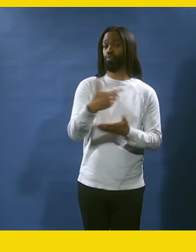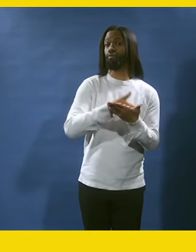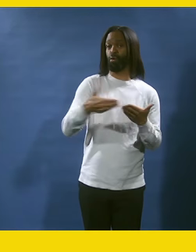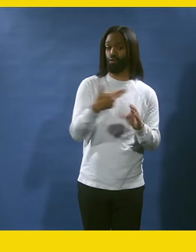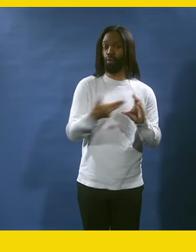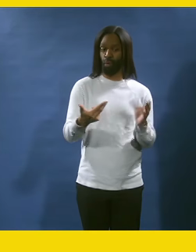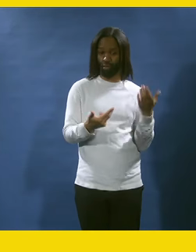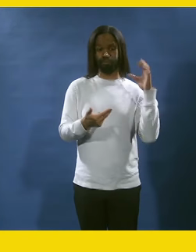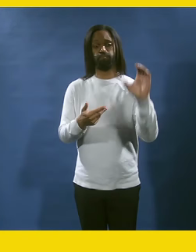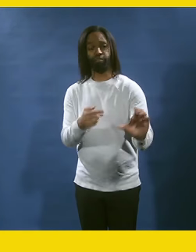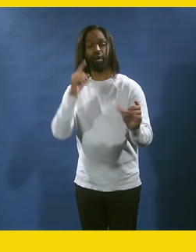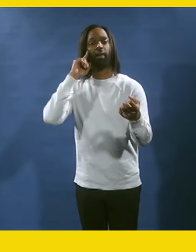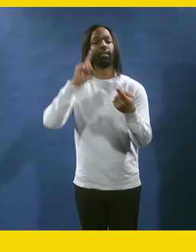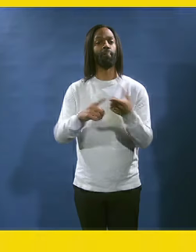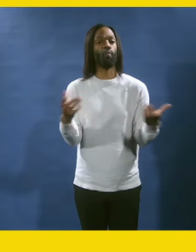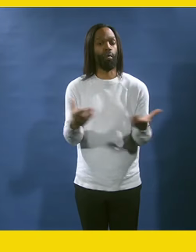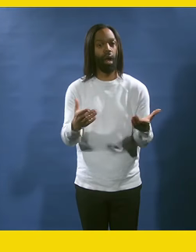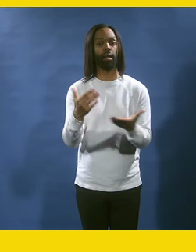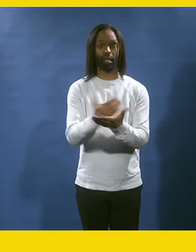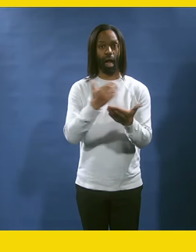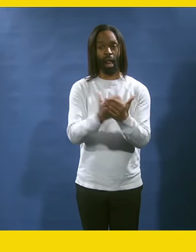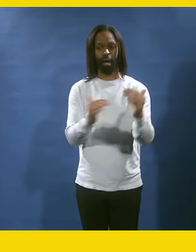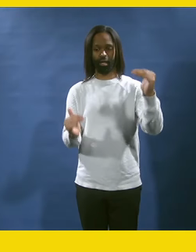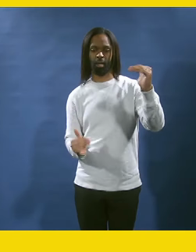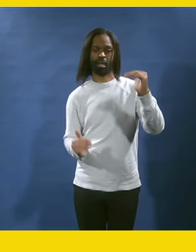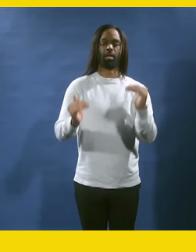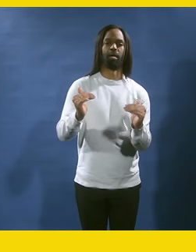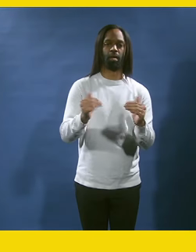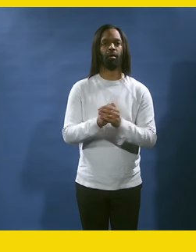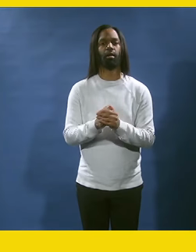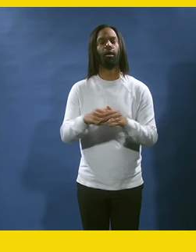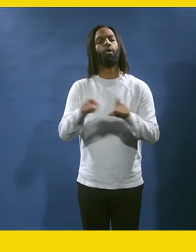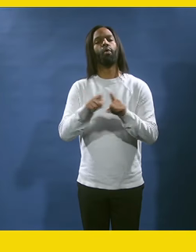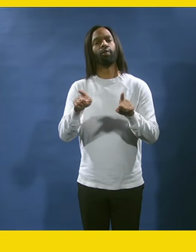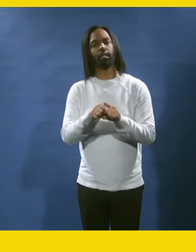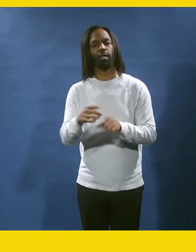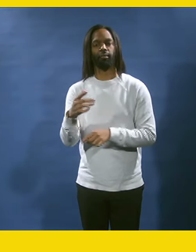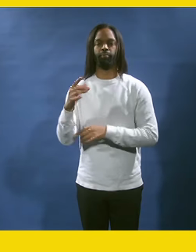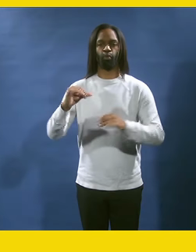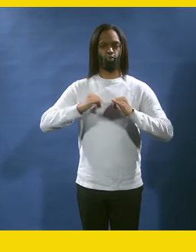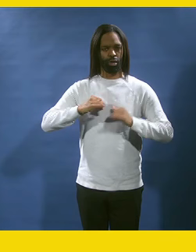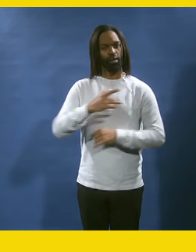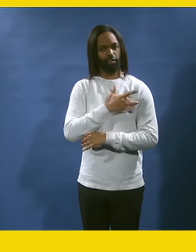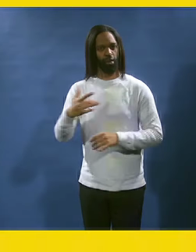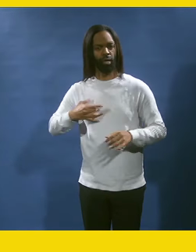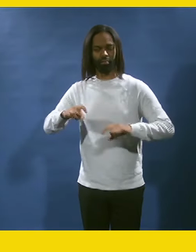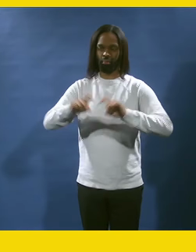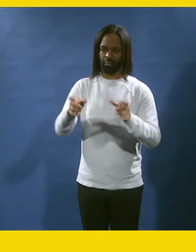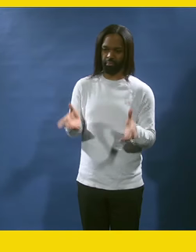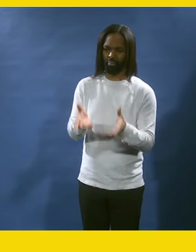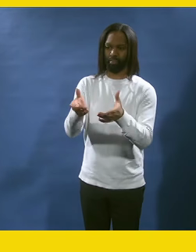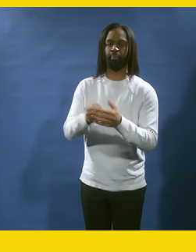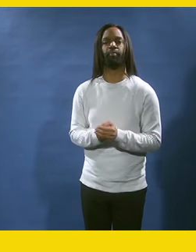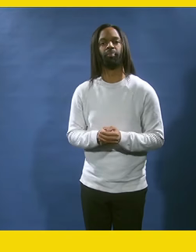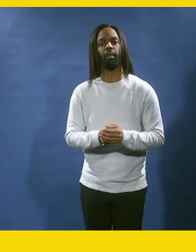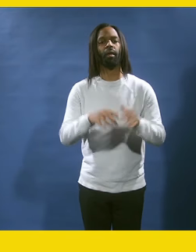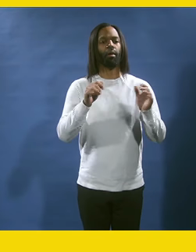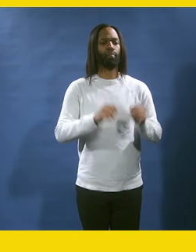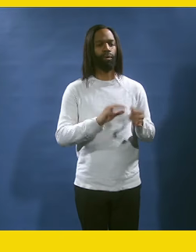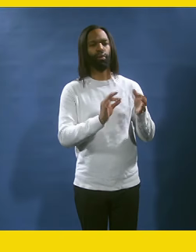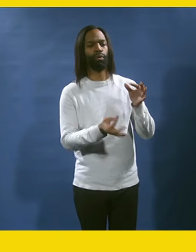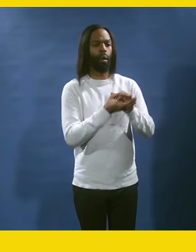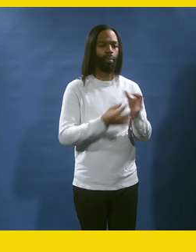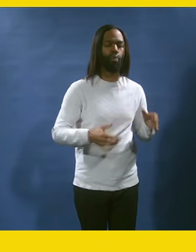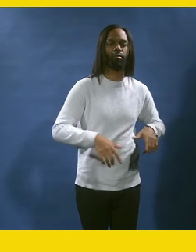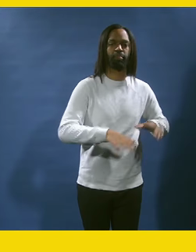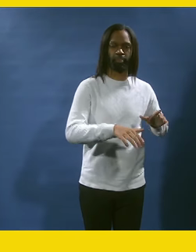salarial. Nous expérimentons le congé de santé gynécologique. Nous fournissons des protections menstruelles aux plus vulnérables